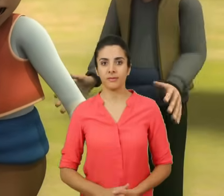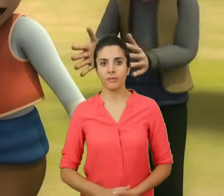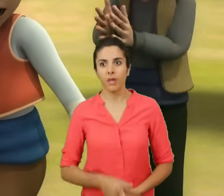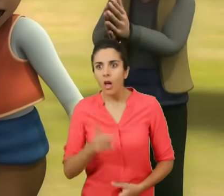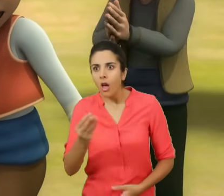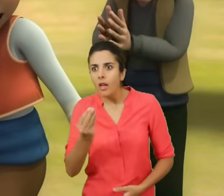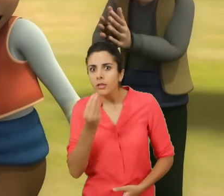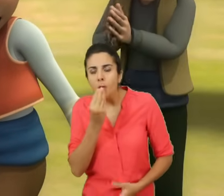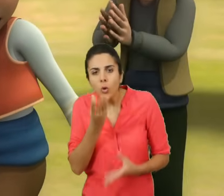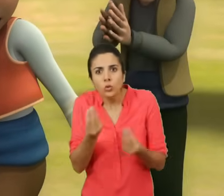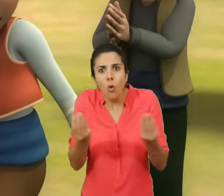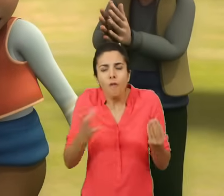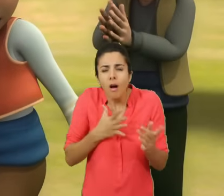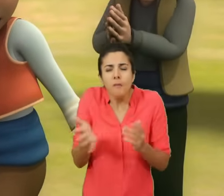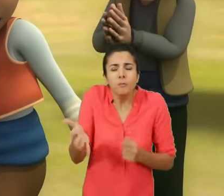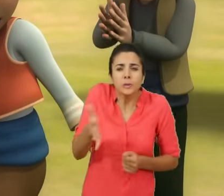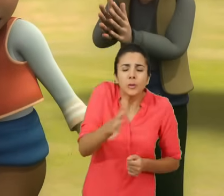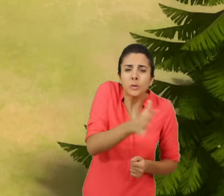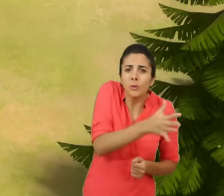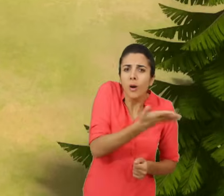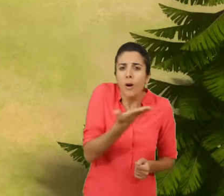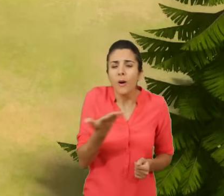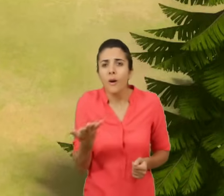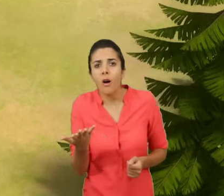Burada yiyecekler var. Hem de çeşit çeşit.